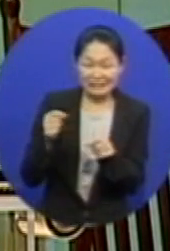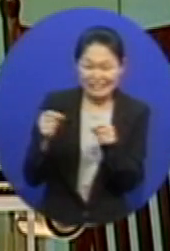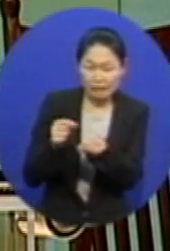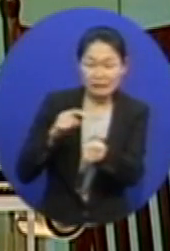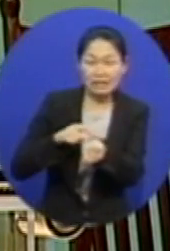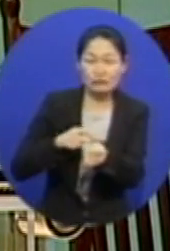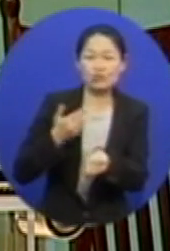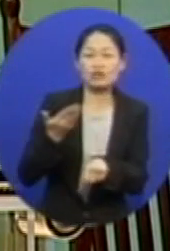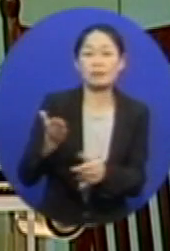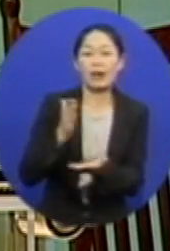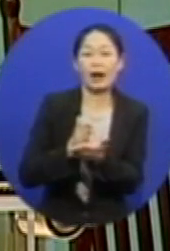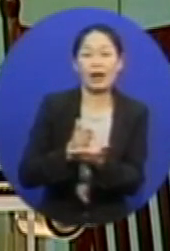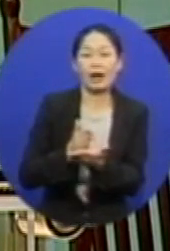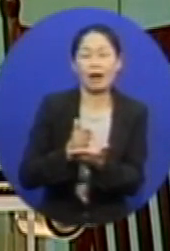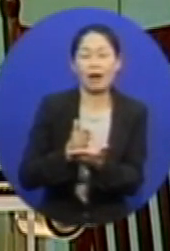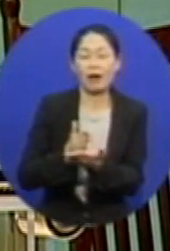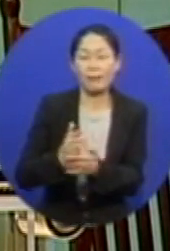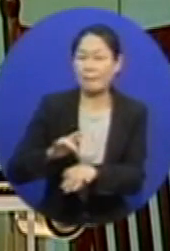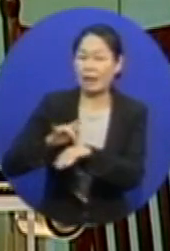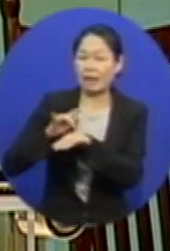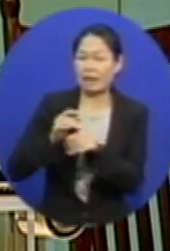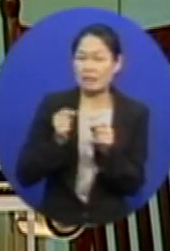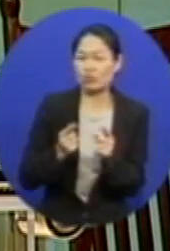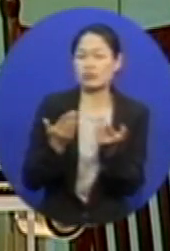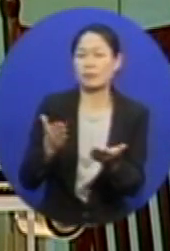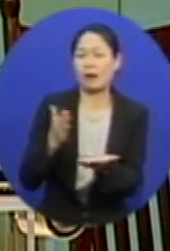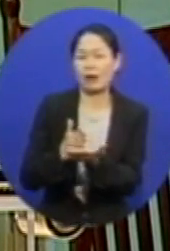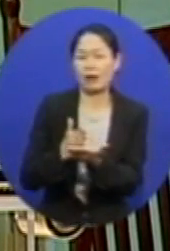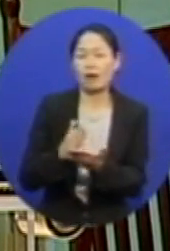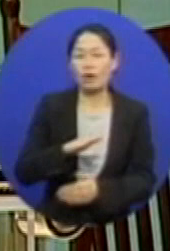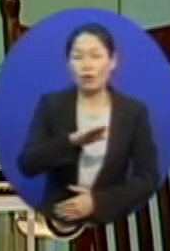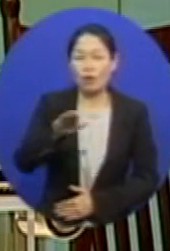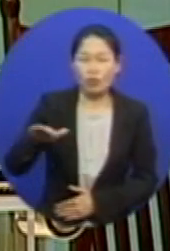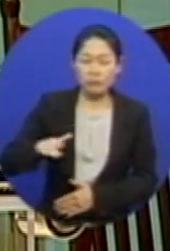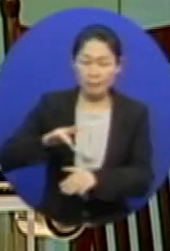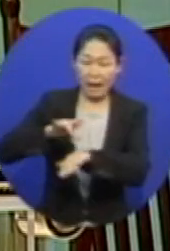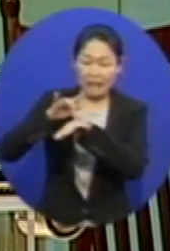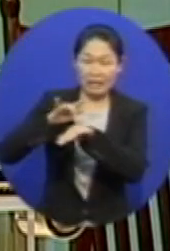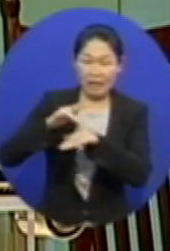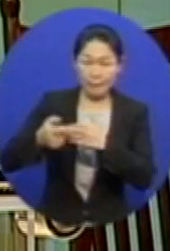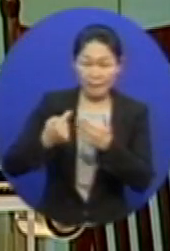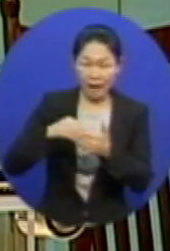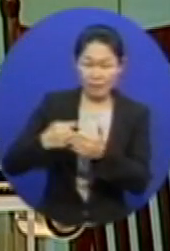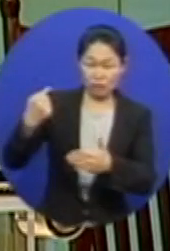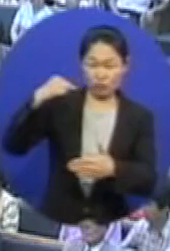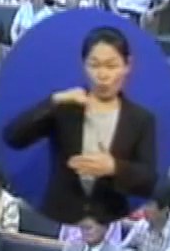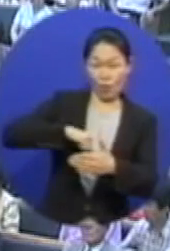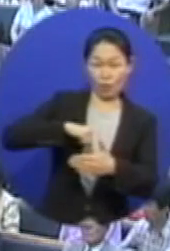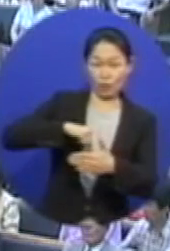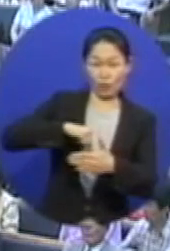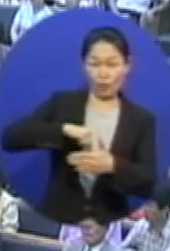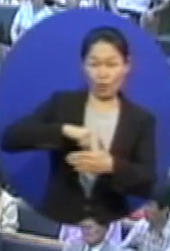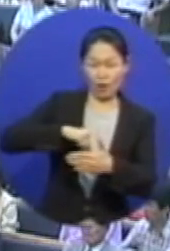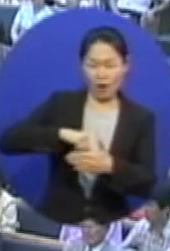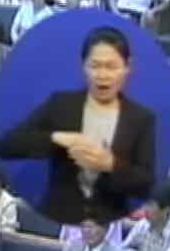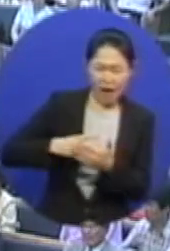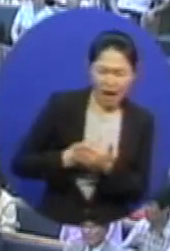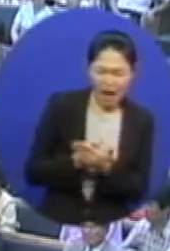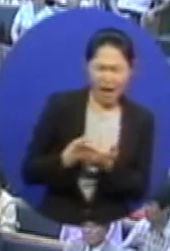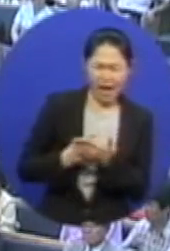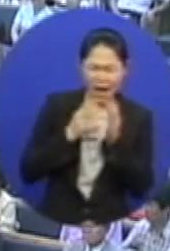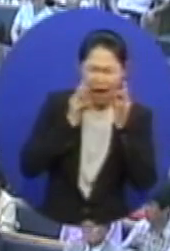마귀에게 틈을 주지 말라 고 했습니다 여러분 마귀가 우리 마음에 들어 오려고 발버둥을